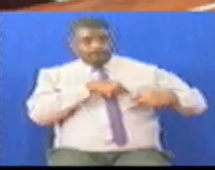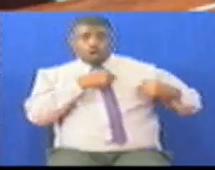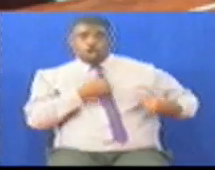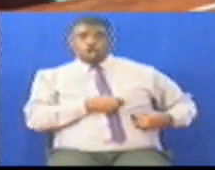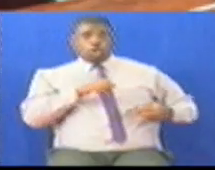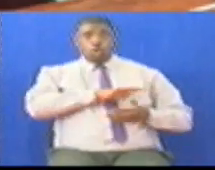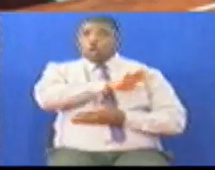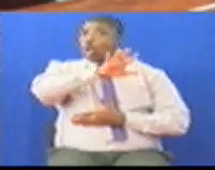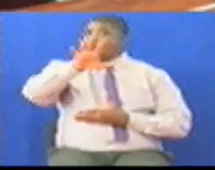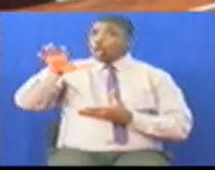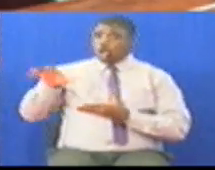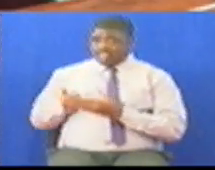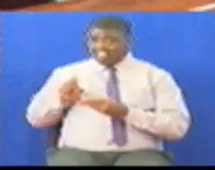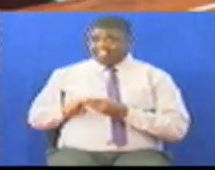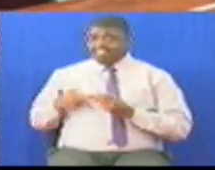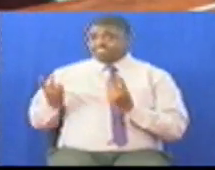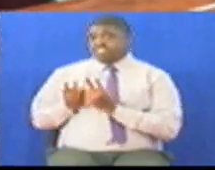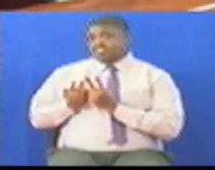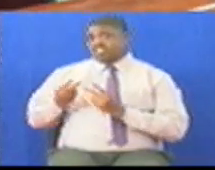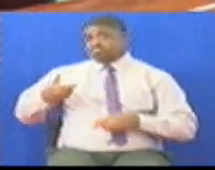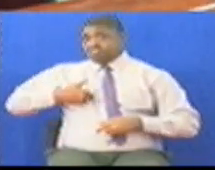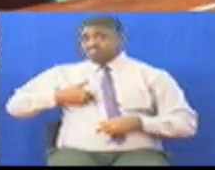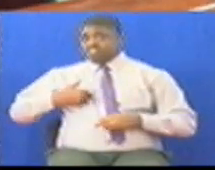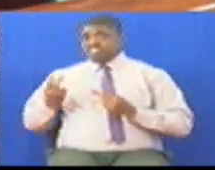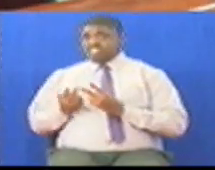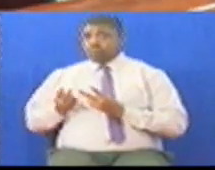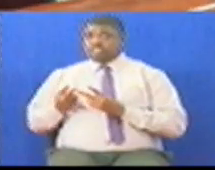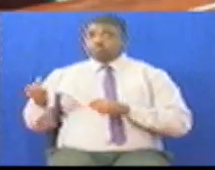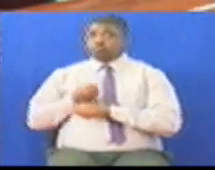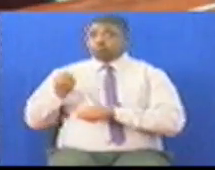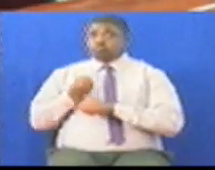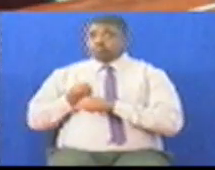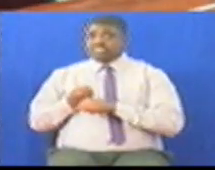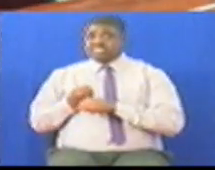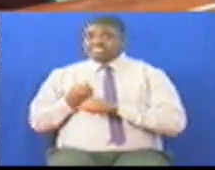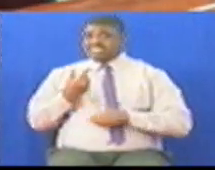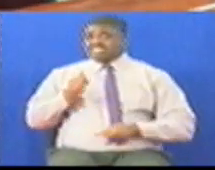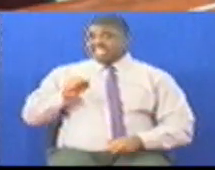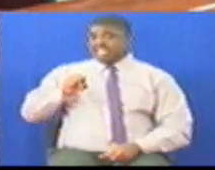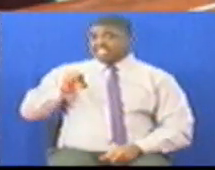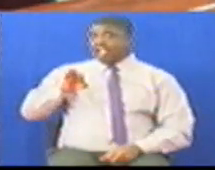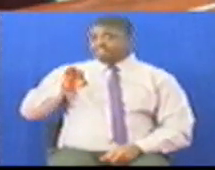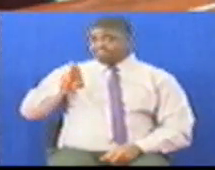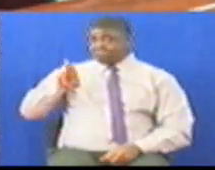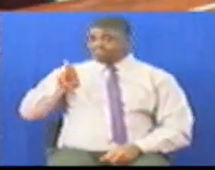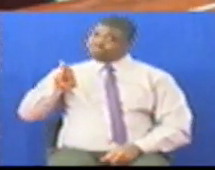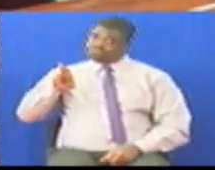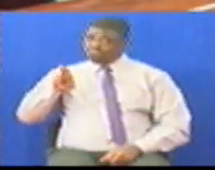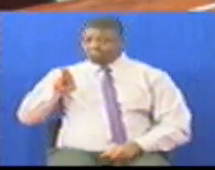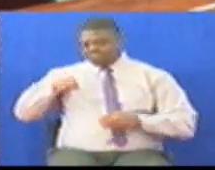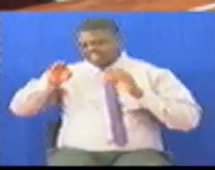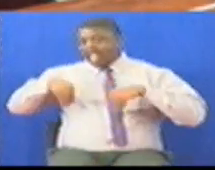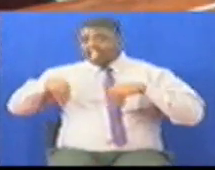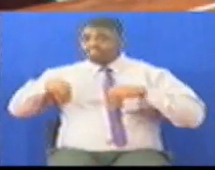wa kizalendo. Na mimi nikiwa shughuli za tasafu kule ziko kwenye ofisi yake, namshukuru sana yeye